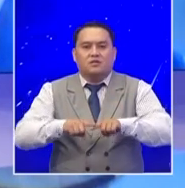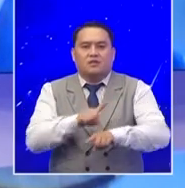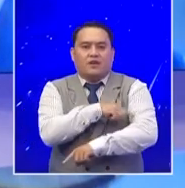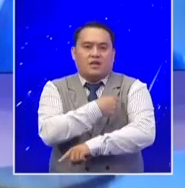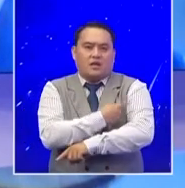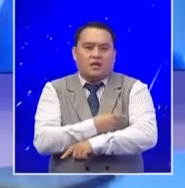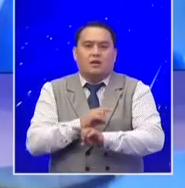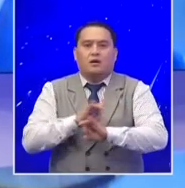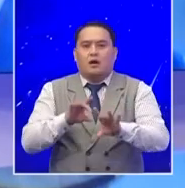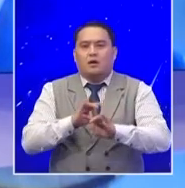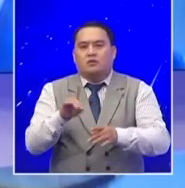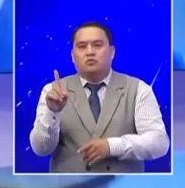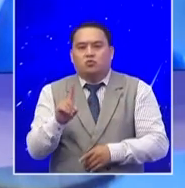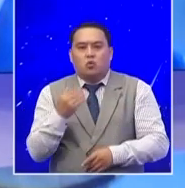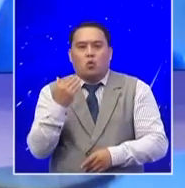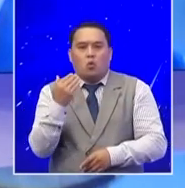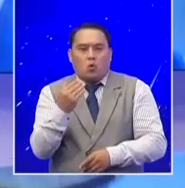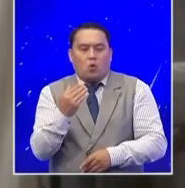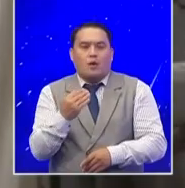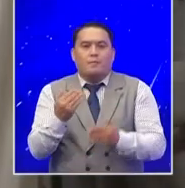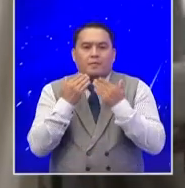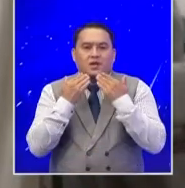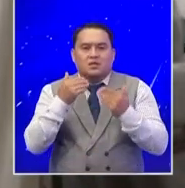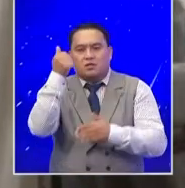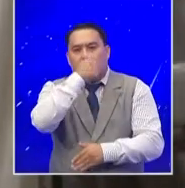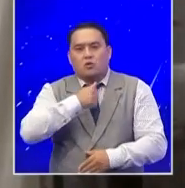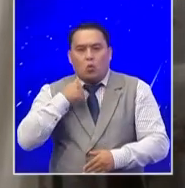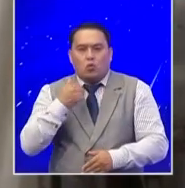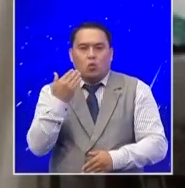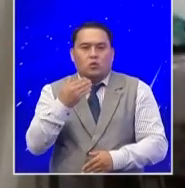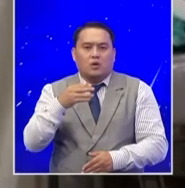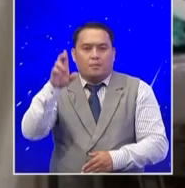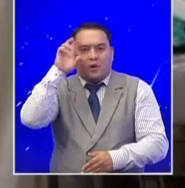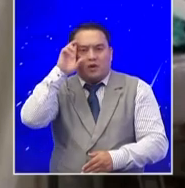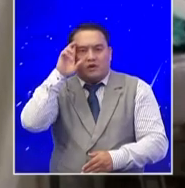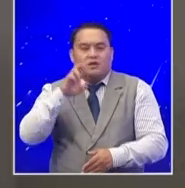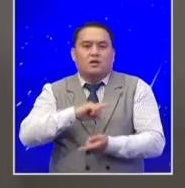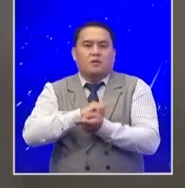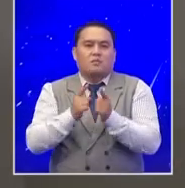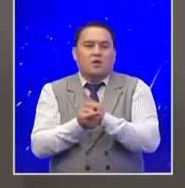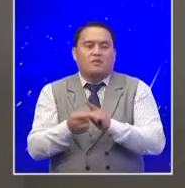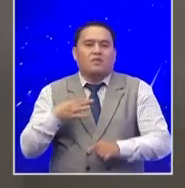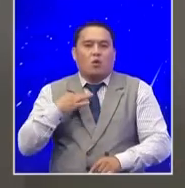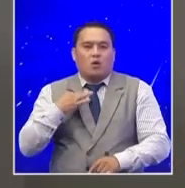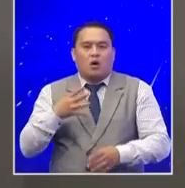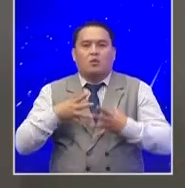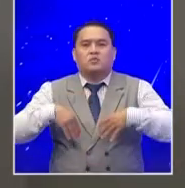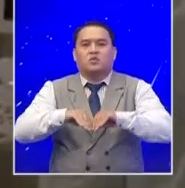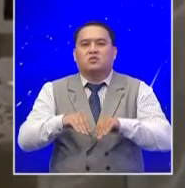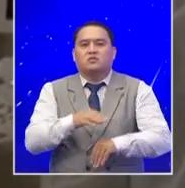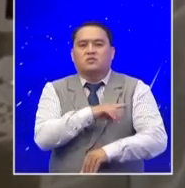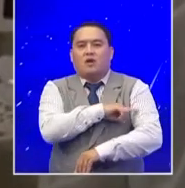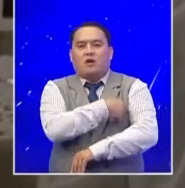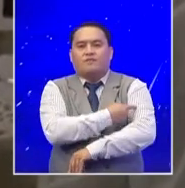организации здравоохранения Тедрос Гебрейесус. Он также отметил, что в последние годы многие страны пренебрегали сферой общественного